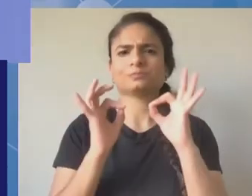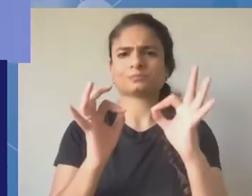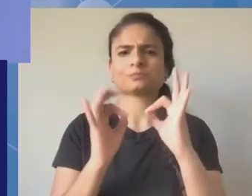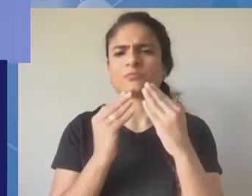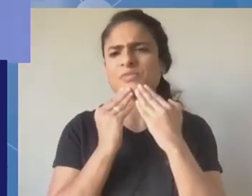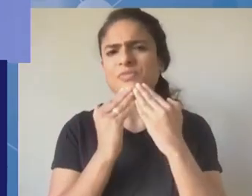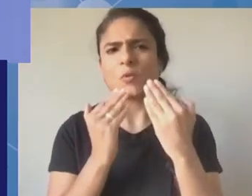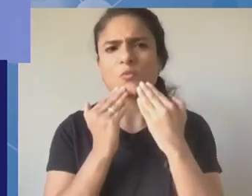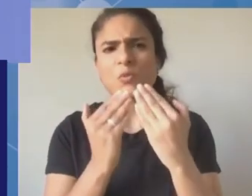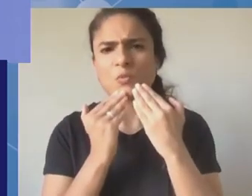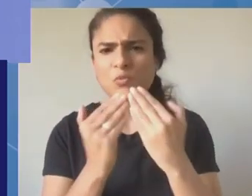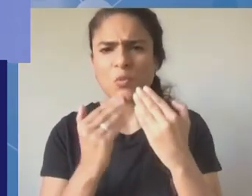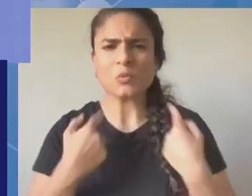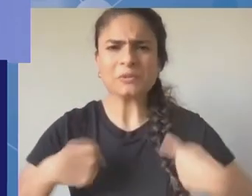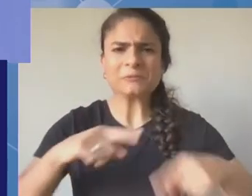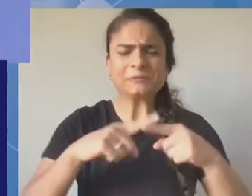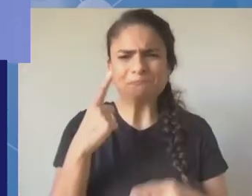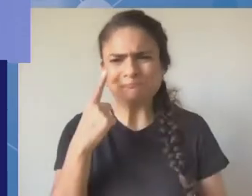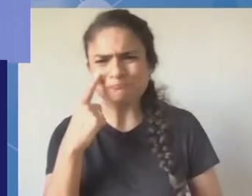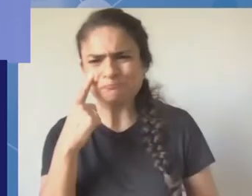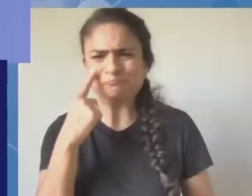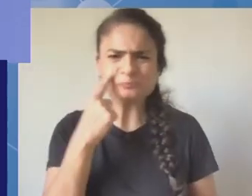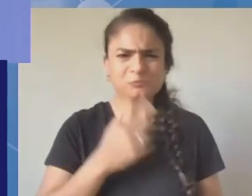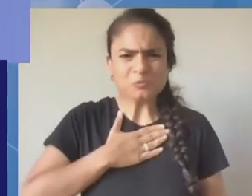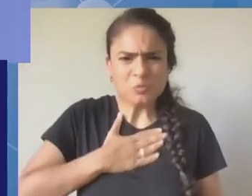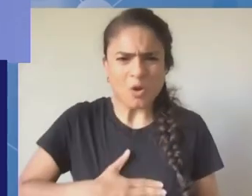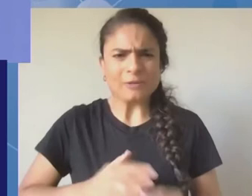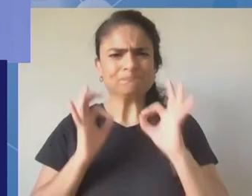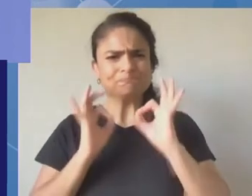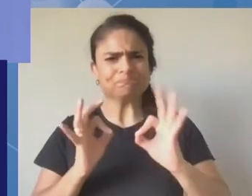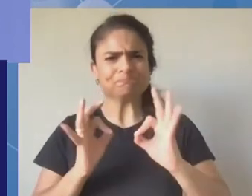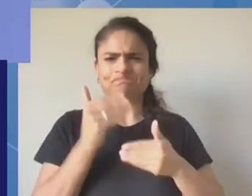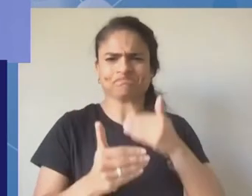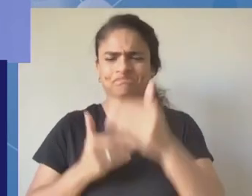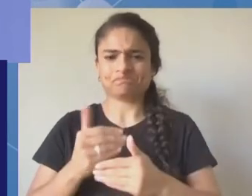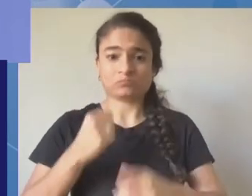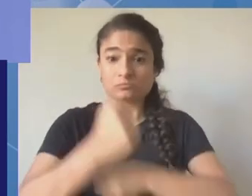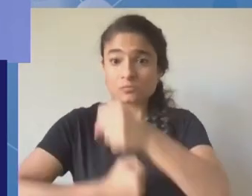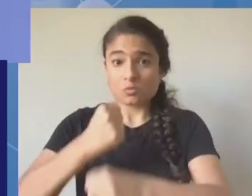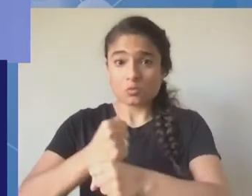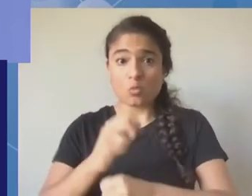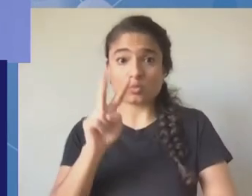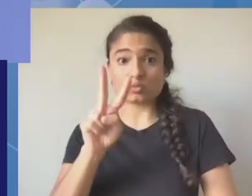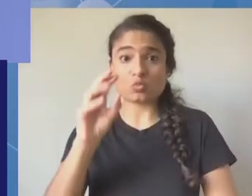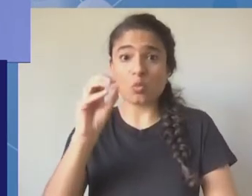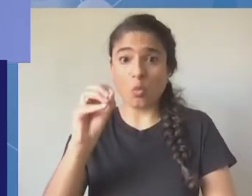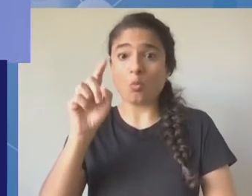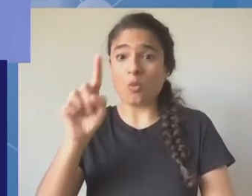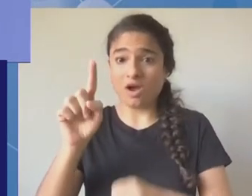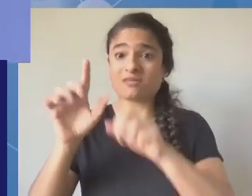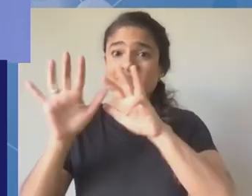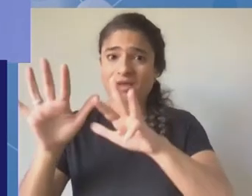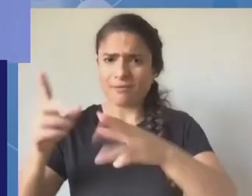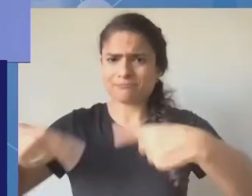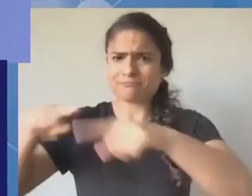非常理解的吧，我们从2019年的吧，我们推广这类的活动，